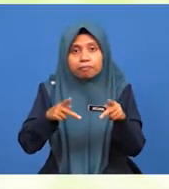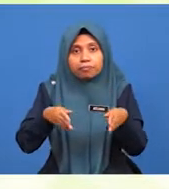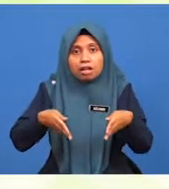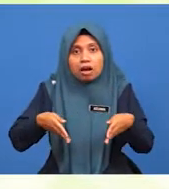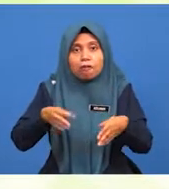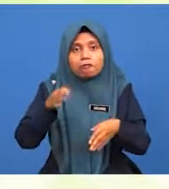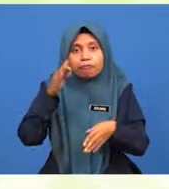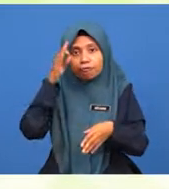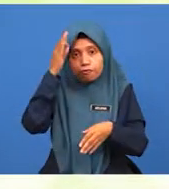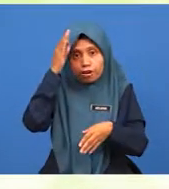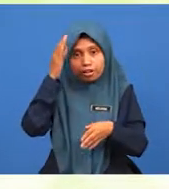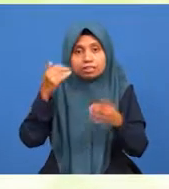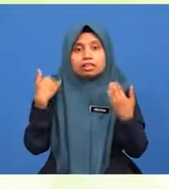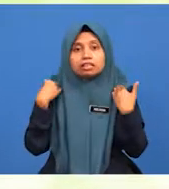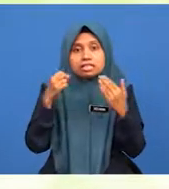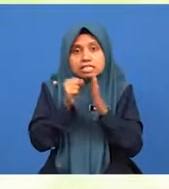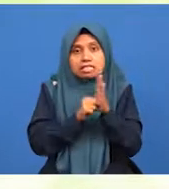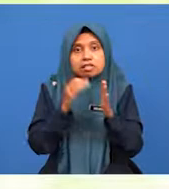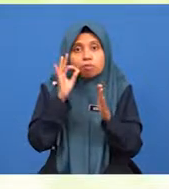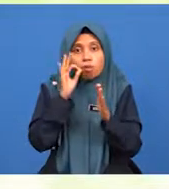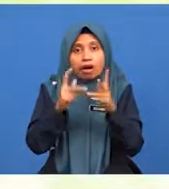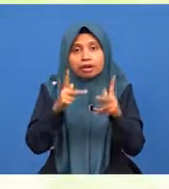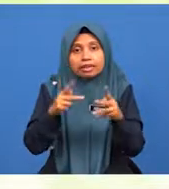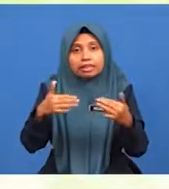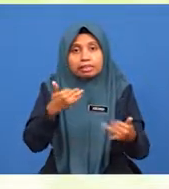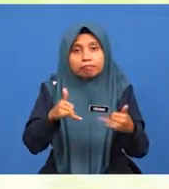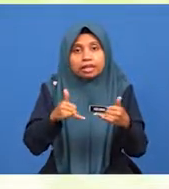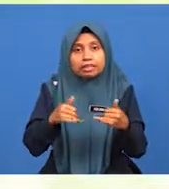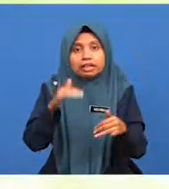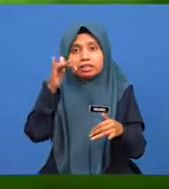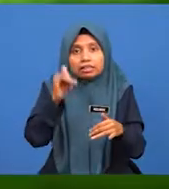Farid ada sebuah kereta mainan yang berwarna merah.